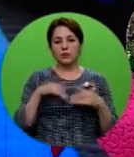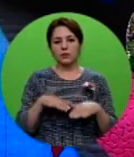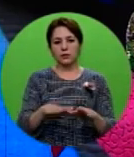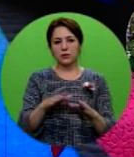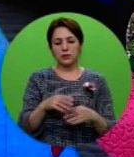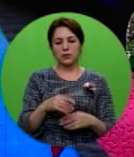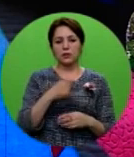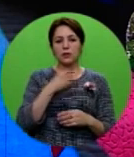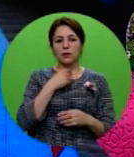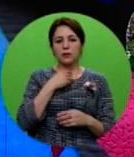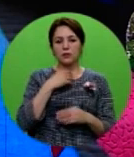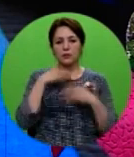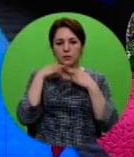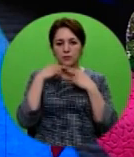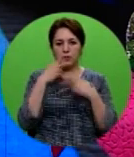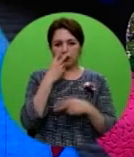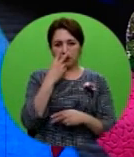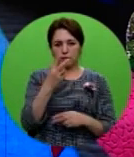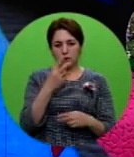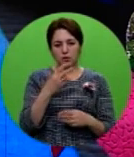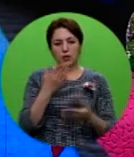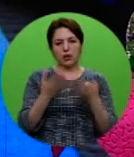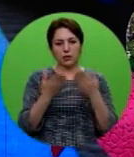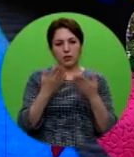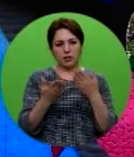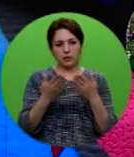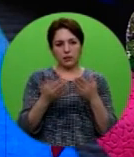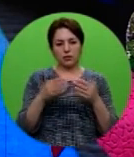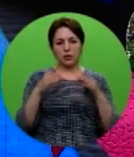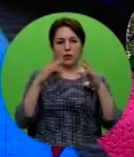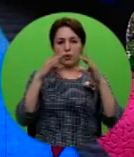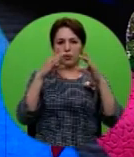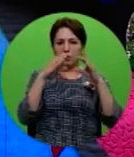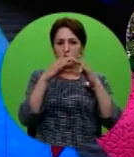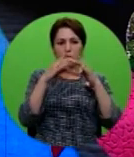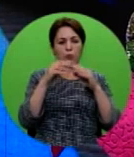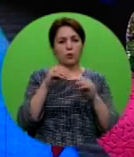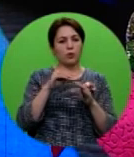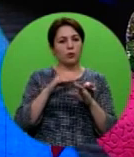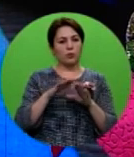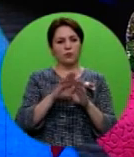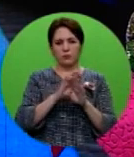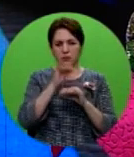обратите внимание, ребята, если у вас круг не получается,